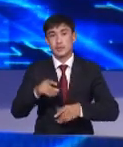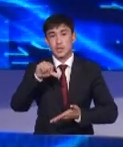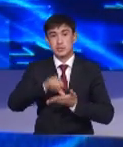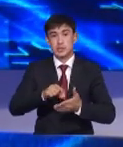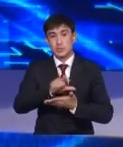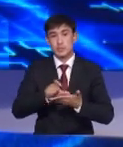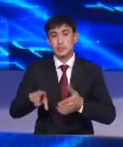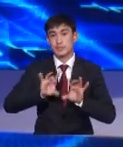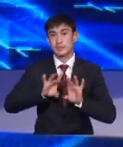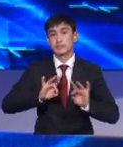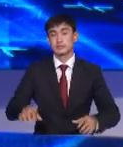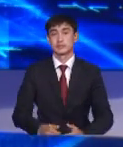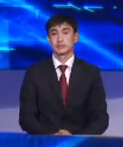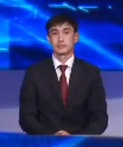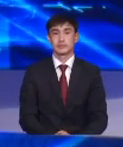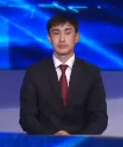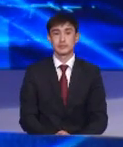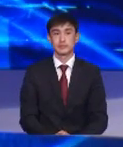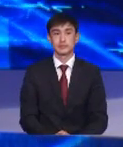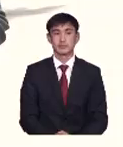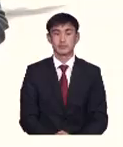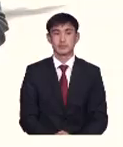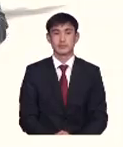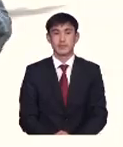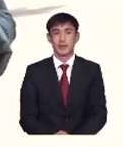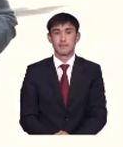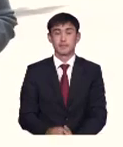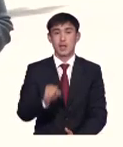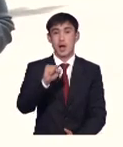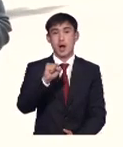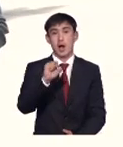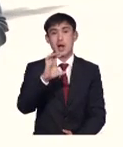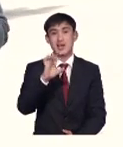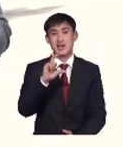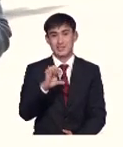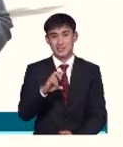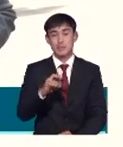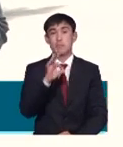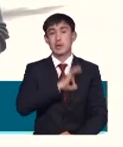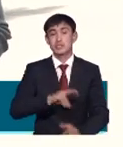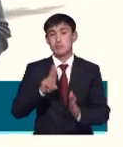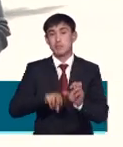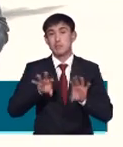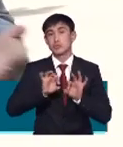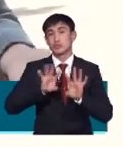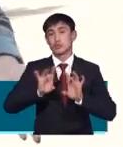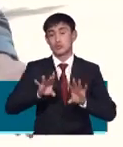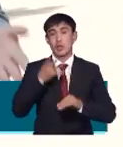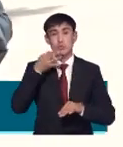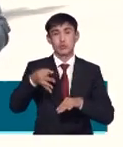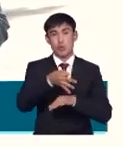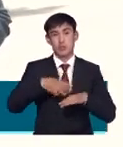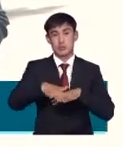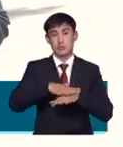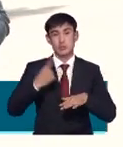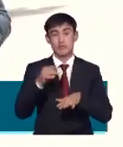әріптесіміз Меруерт Қыдырбайқызы талқылауды тарқатсын. Атом электр станциясының пайдасы мен қауіпсіздігі түсіндірілген жиын Алматы облысында